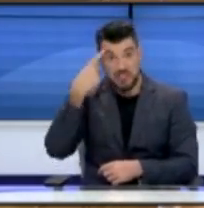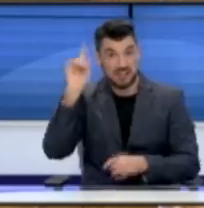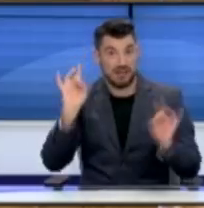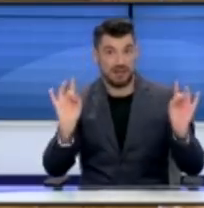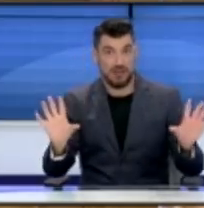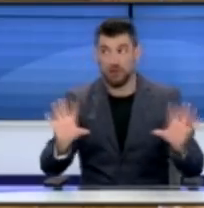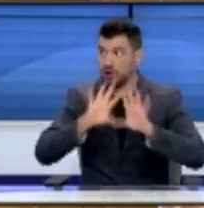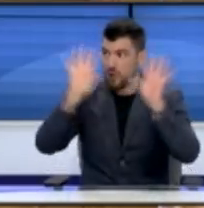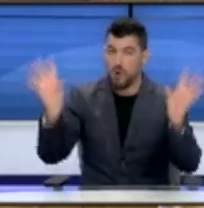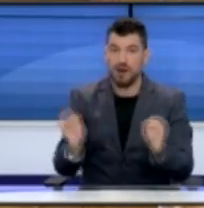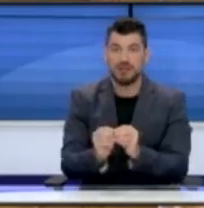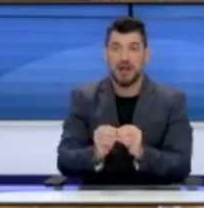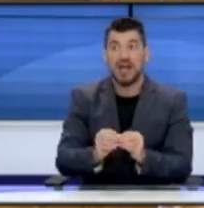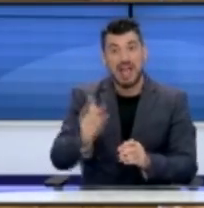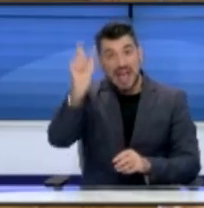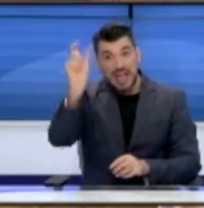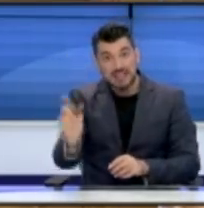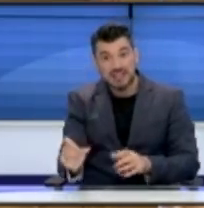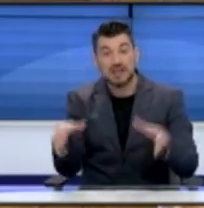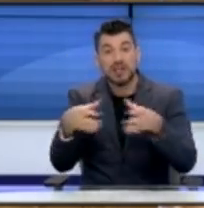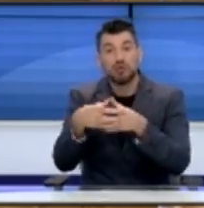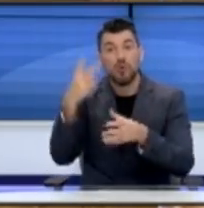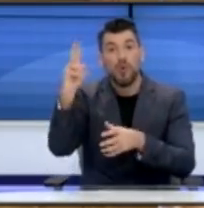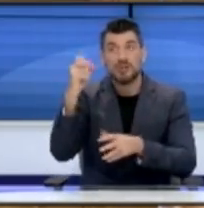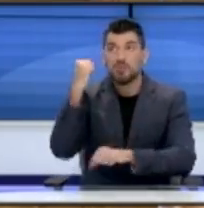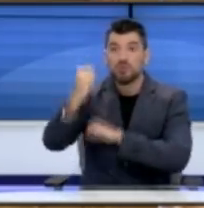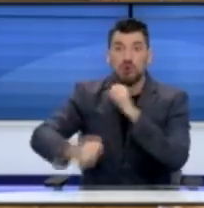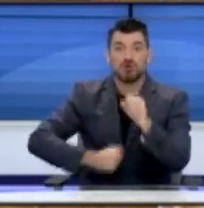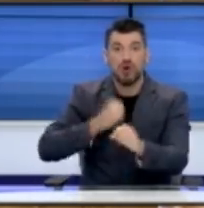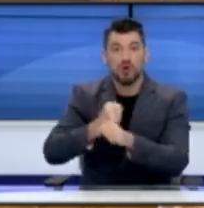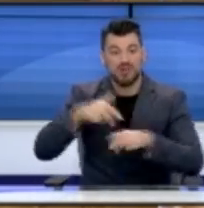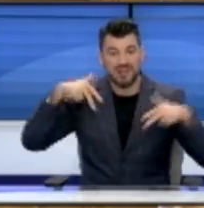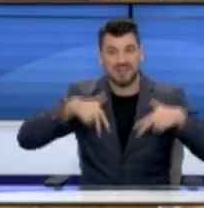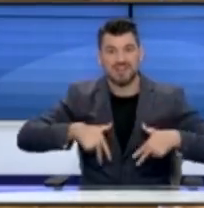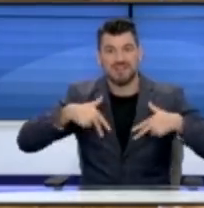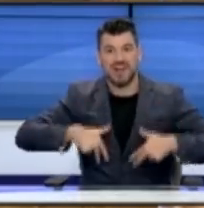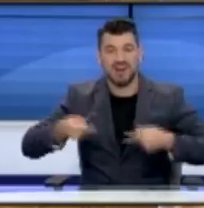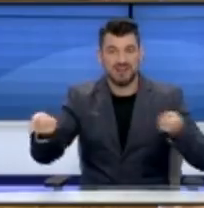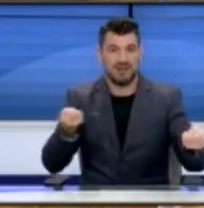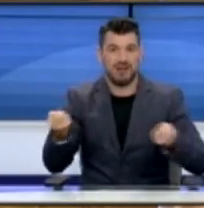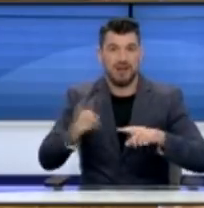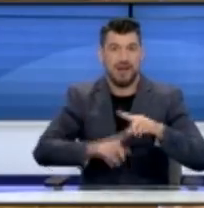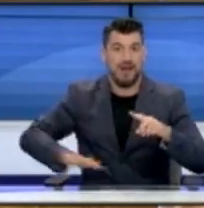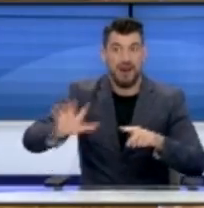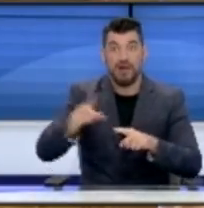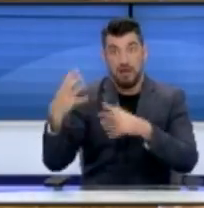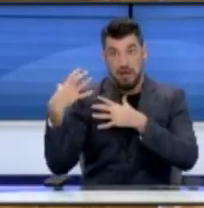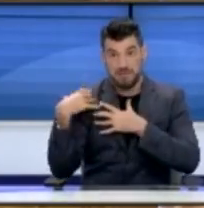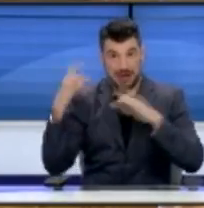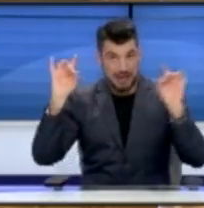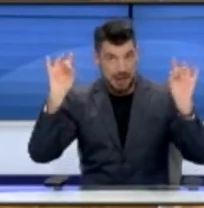Εσείς και το κόμμα σας που για τόσα χρόνια κυβέρνηση κυβέρνησε δεν έχει καμιά